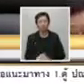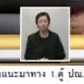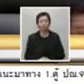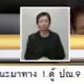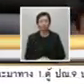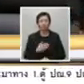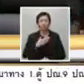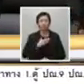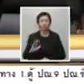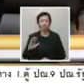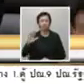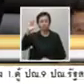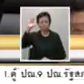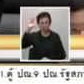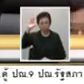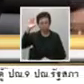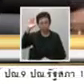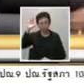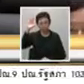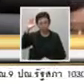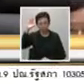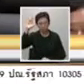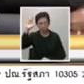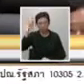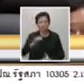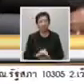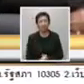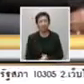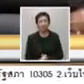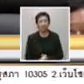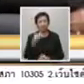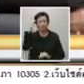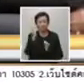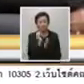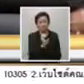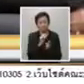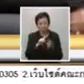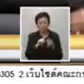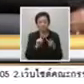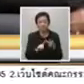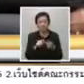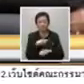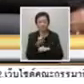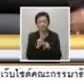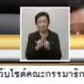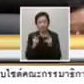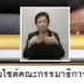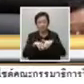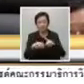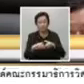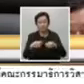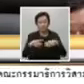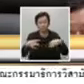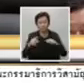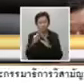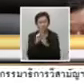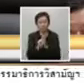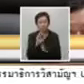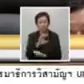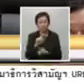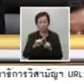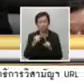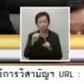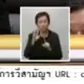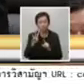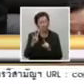ผมขอประท้วงท่านเสรีพิสุทธิ์นะครับแล้วก็ท่านประธานวิปฝ่ายค้านตามข้อบังคับข้อที่17